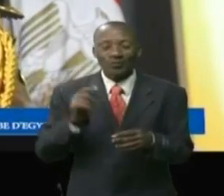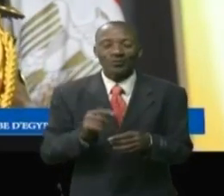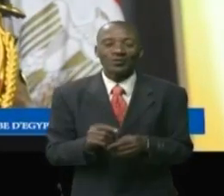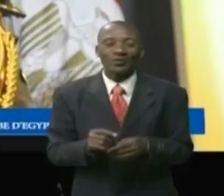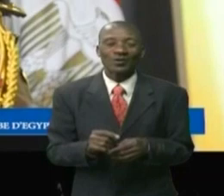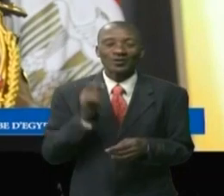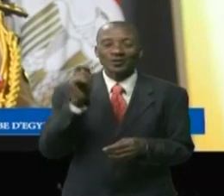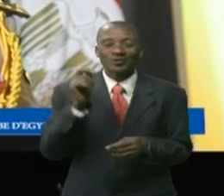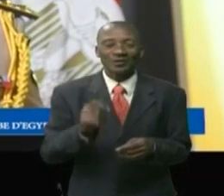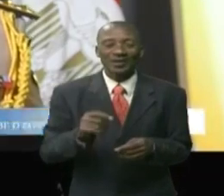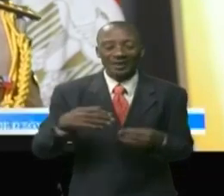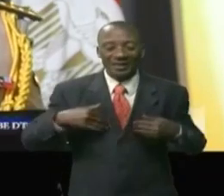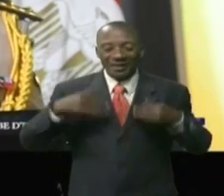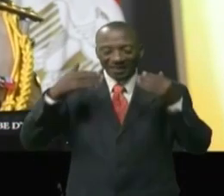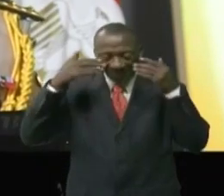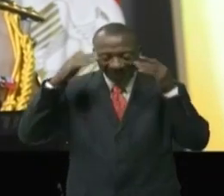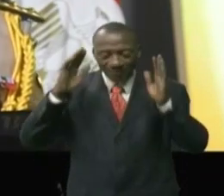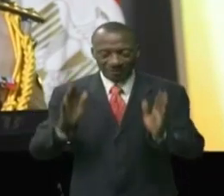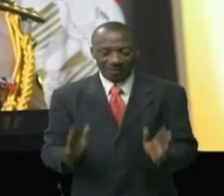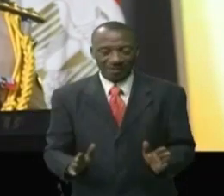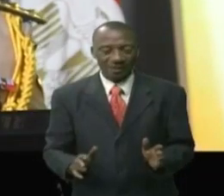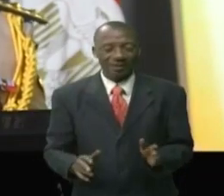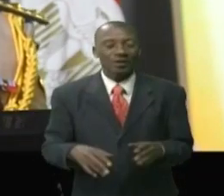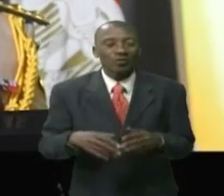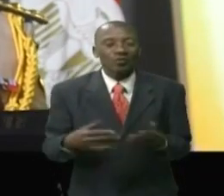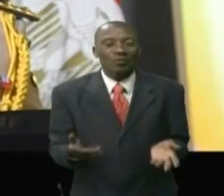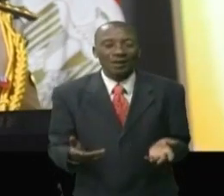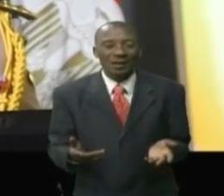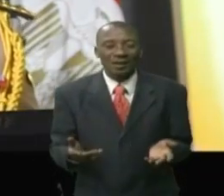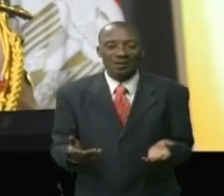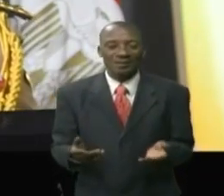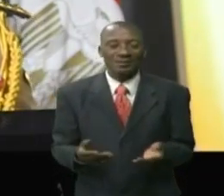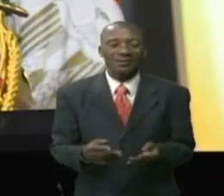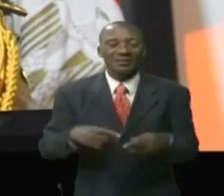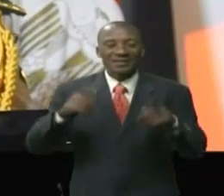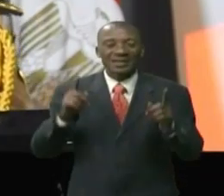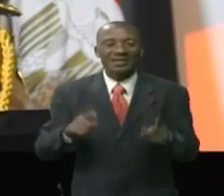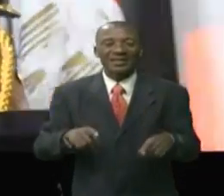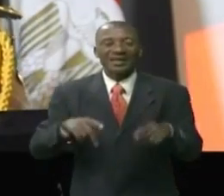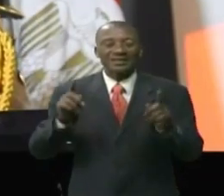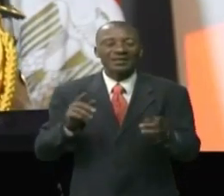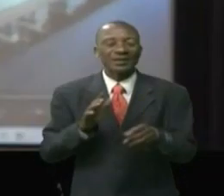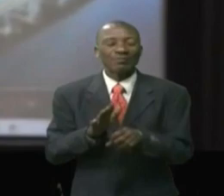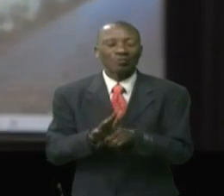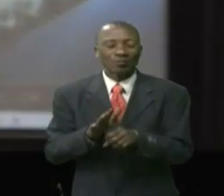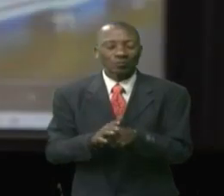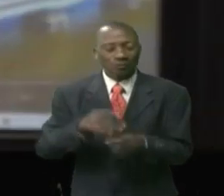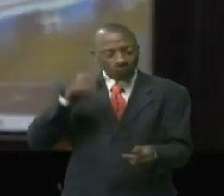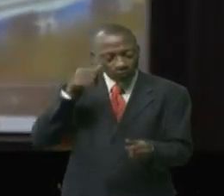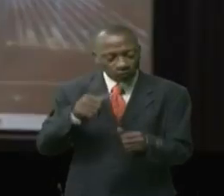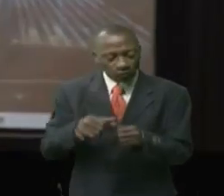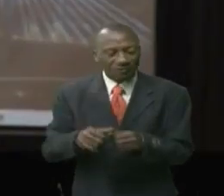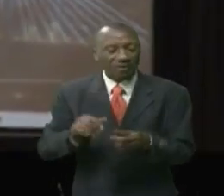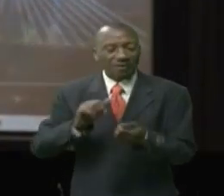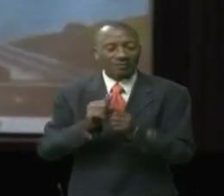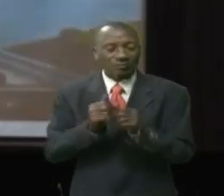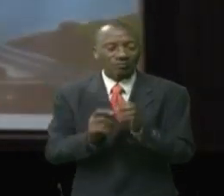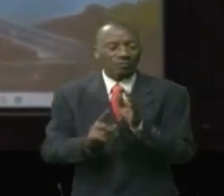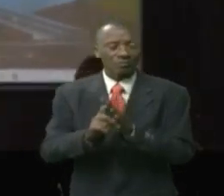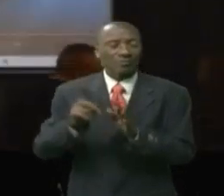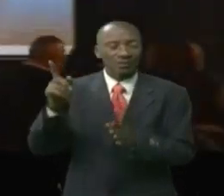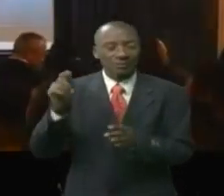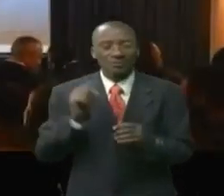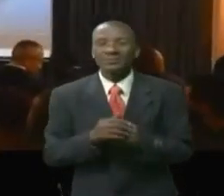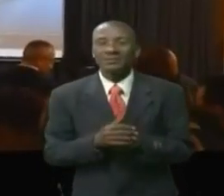Défense congolaise ce qui nous a donné l'occasion d'approfondir la cooption militaire